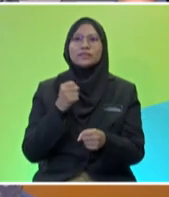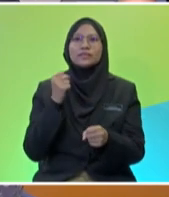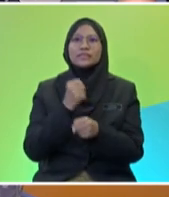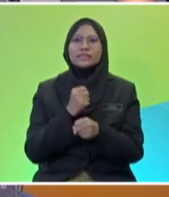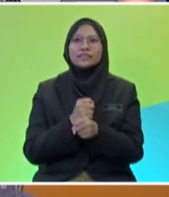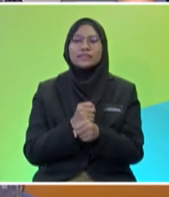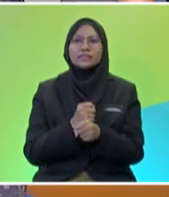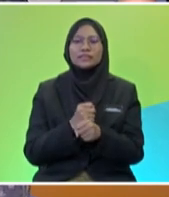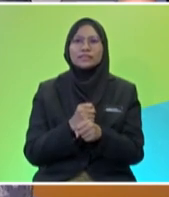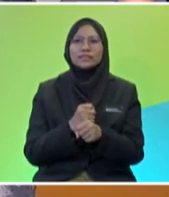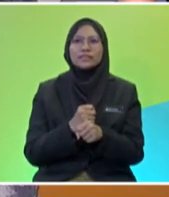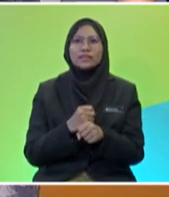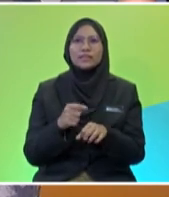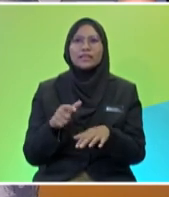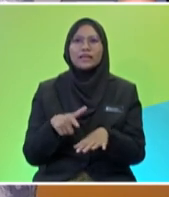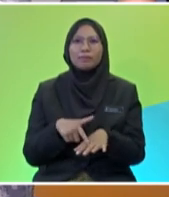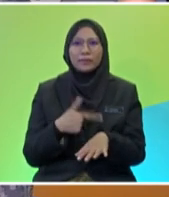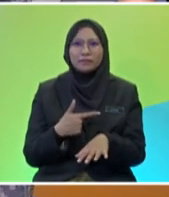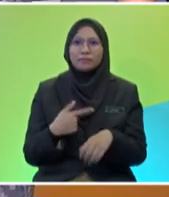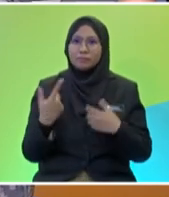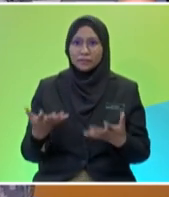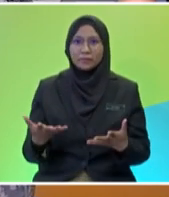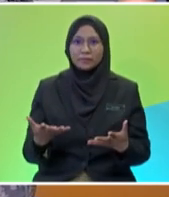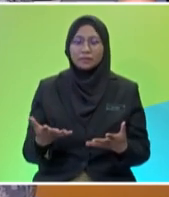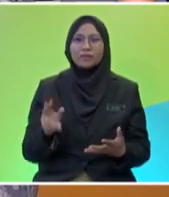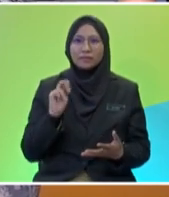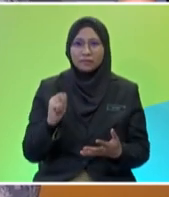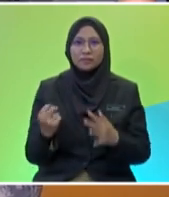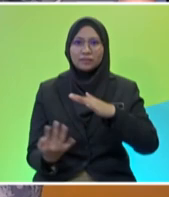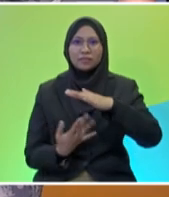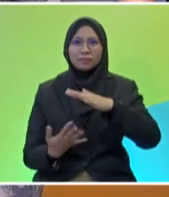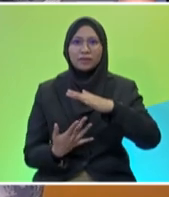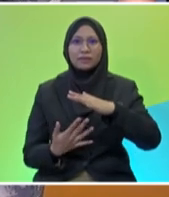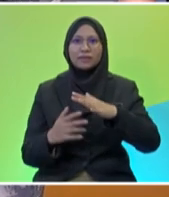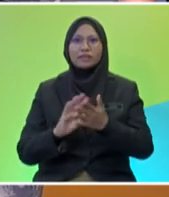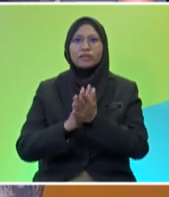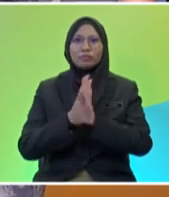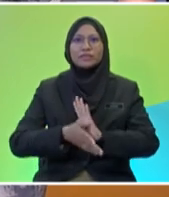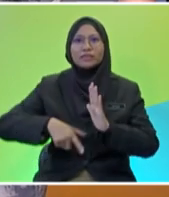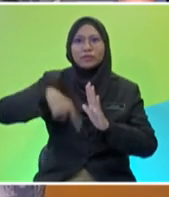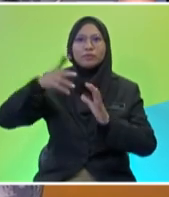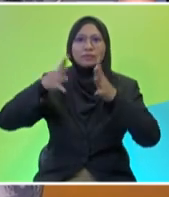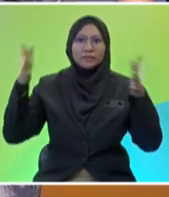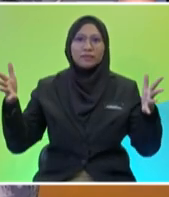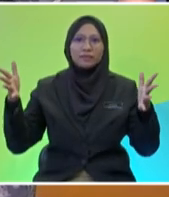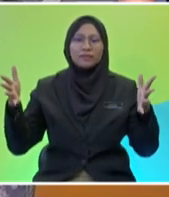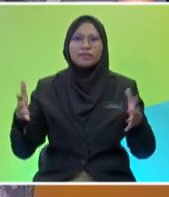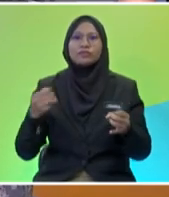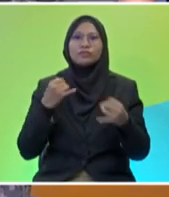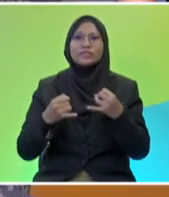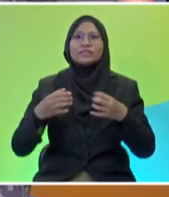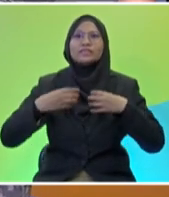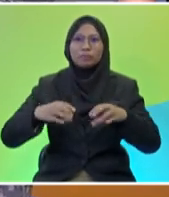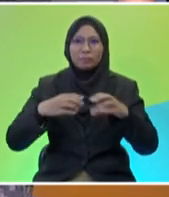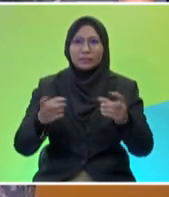ke tempat kejadian maka kebakaran itu lebih besar lagi sebenarnya mereka cepat untuk mengelakkan kebakarannya itu